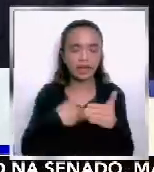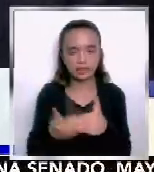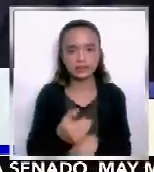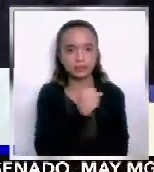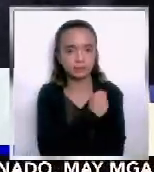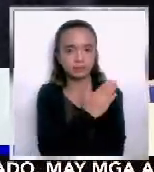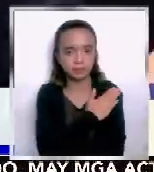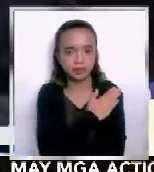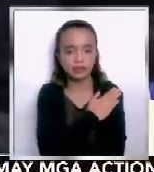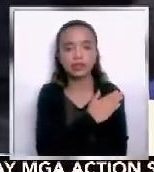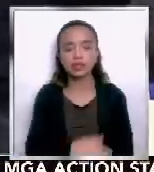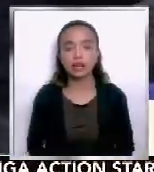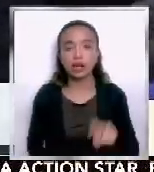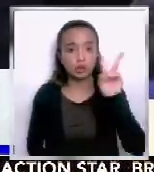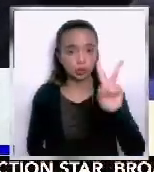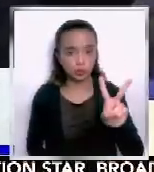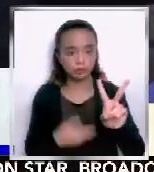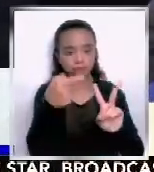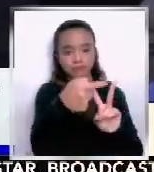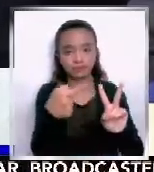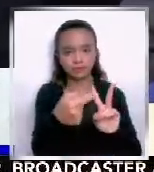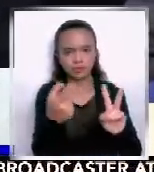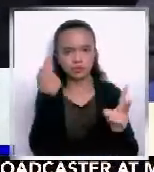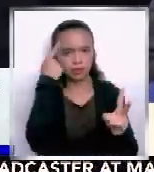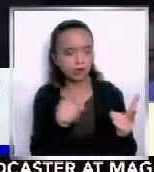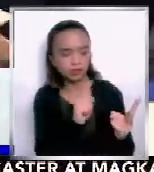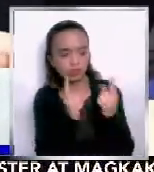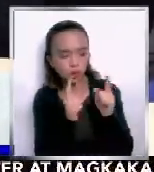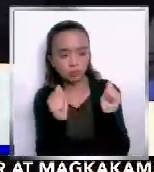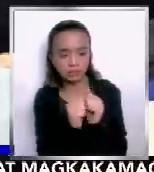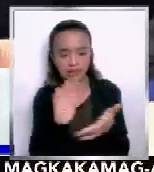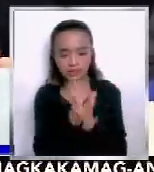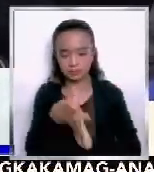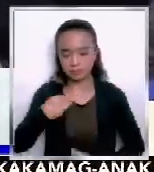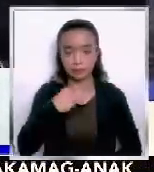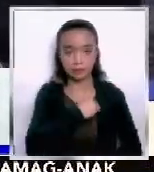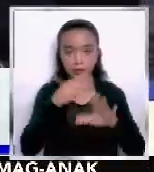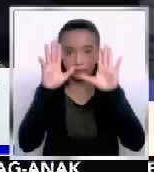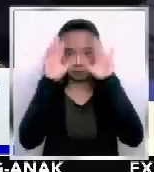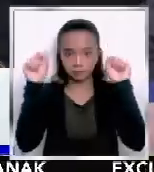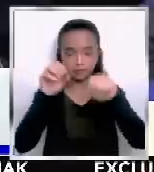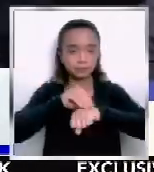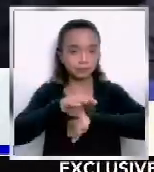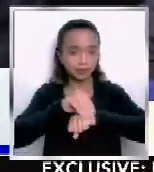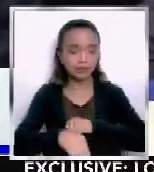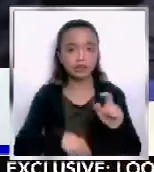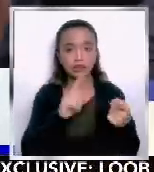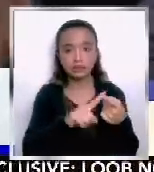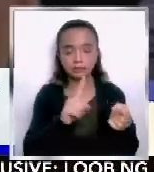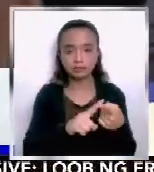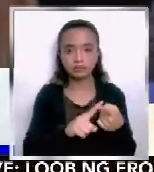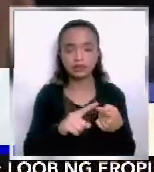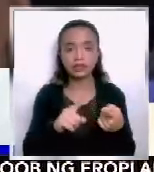Dalawang personalidad naman ang kinausap ni Marcos para maging miyembro ng kanyang gabinete. Si dating Labor Secretary Bienvenido Lagbes Marao ang